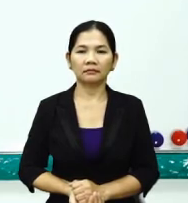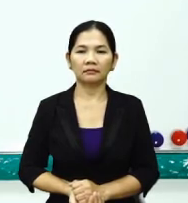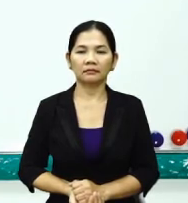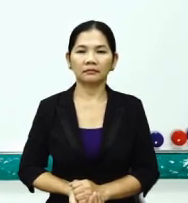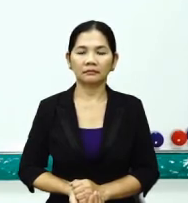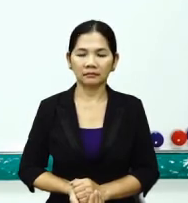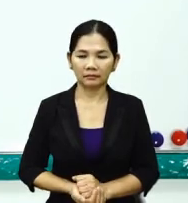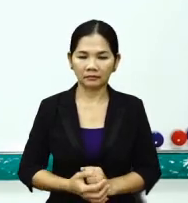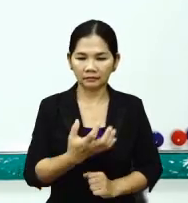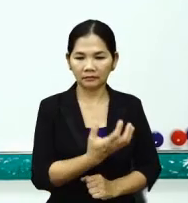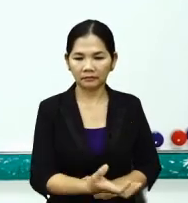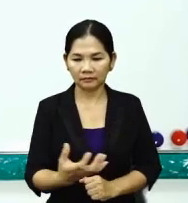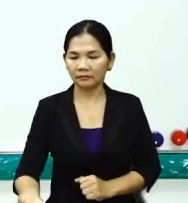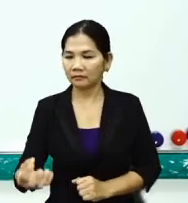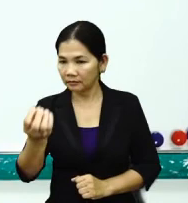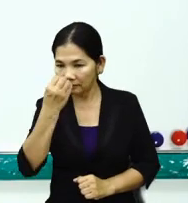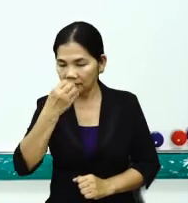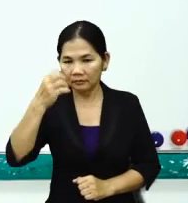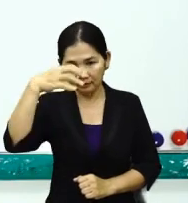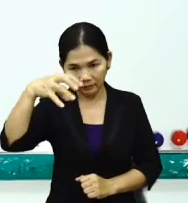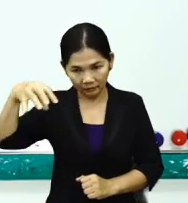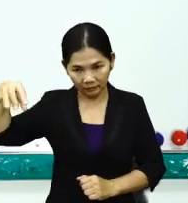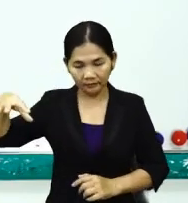À ha, pro chạm tháng ngày.